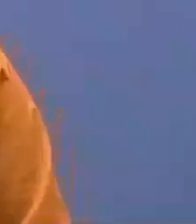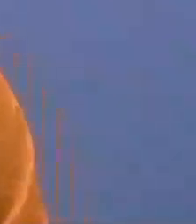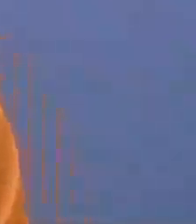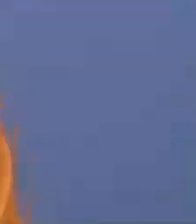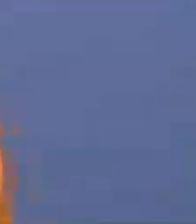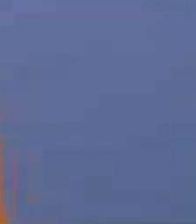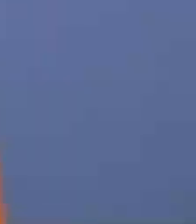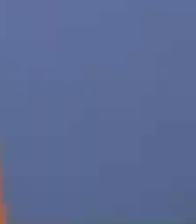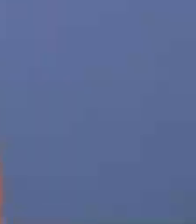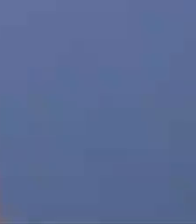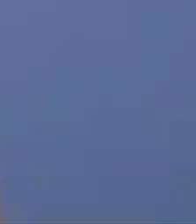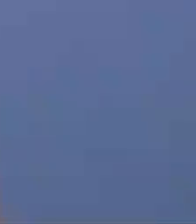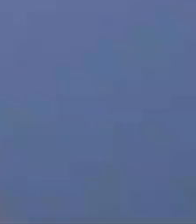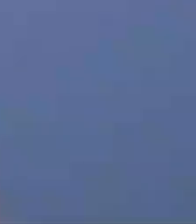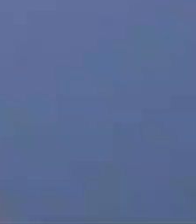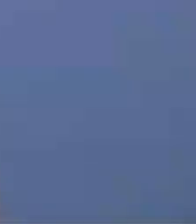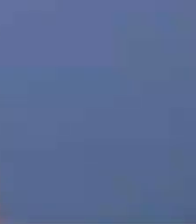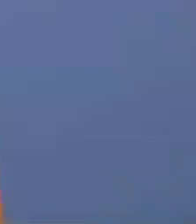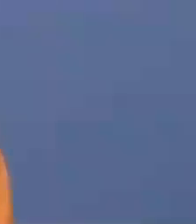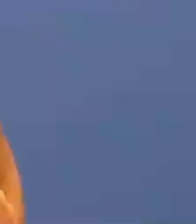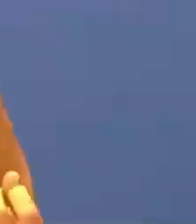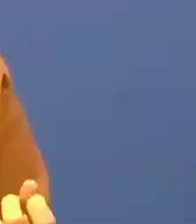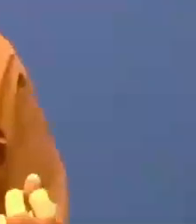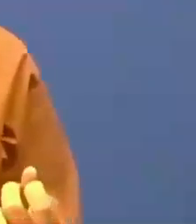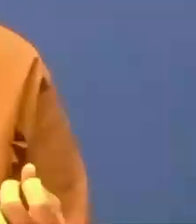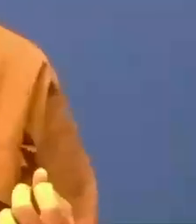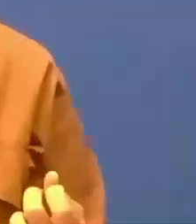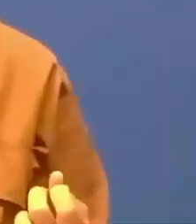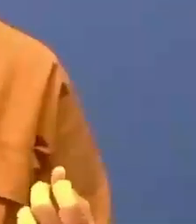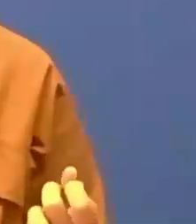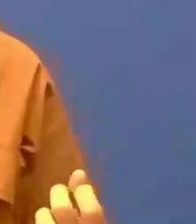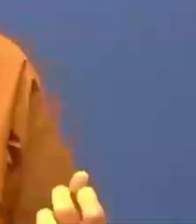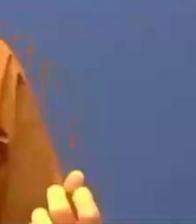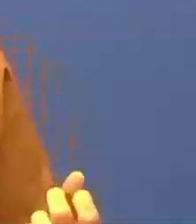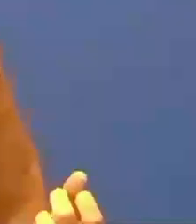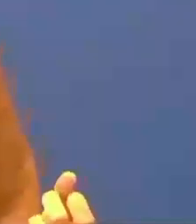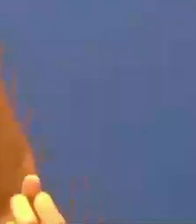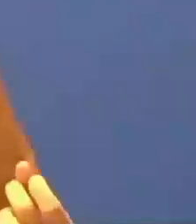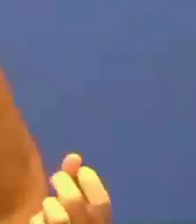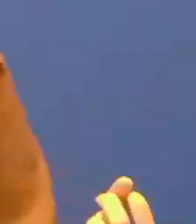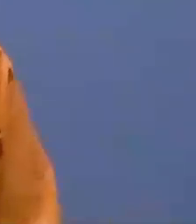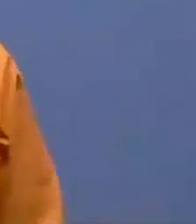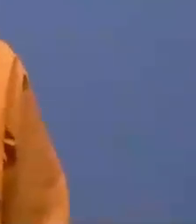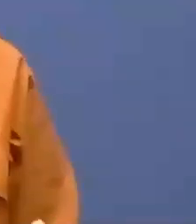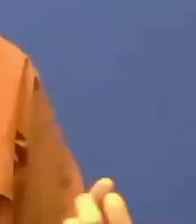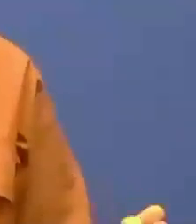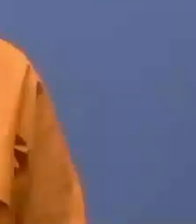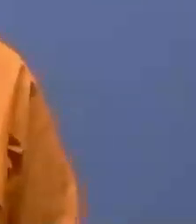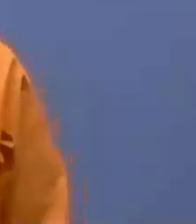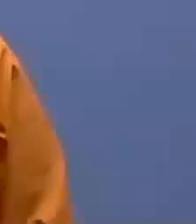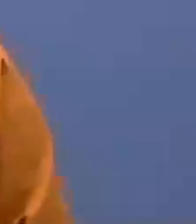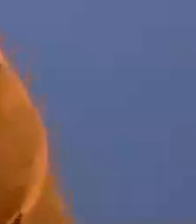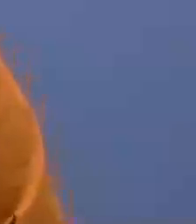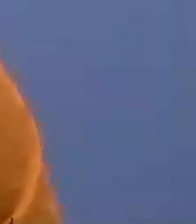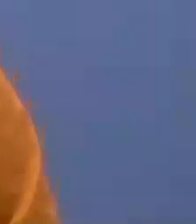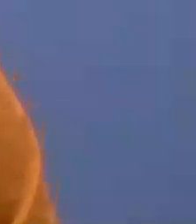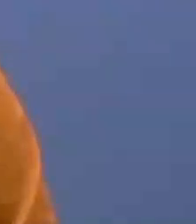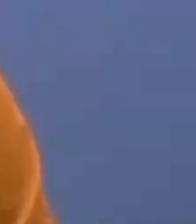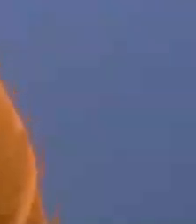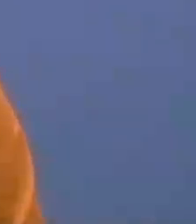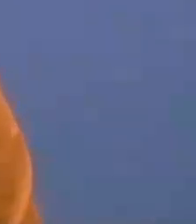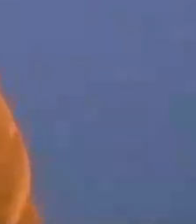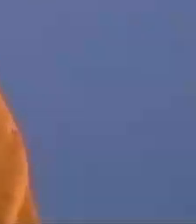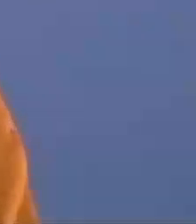这个孩子得救之后呢，他们之前可能生活非常的懒惰，但是得救之后呢，他们非常的这